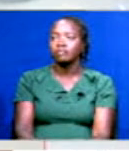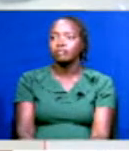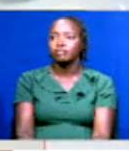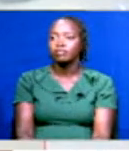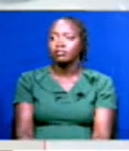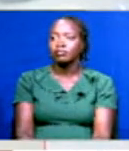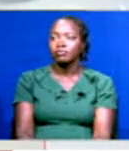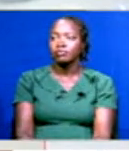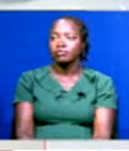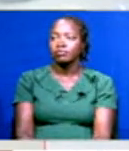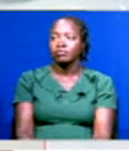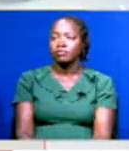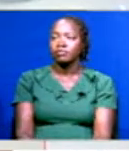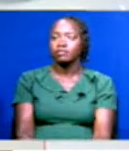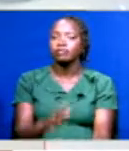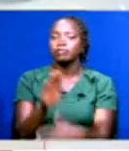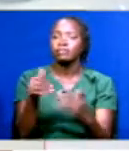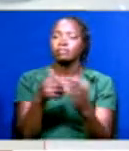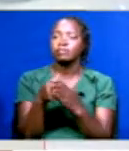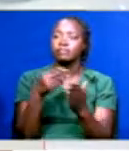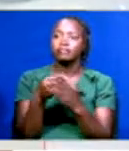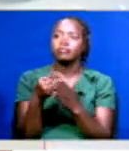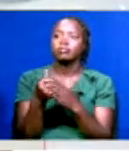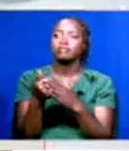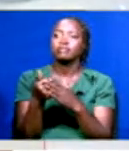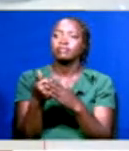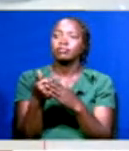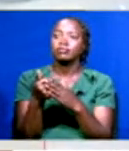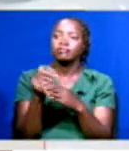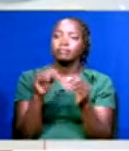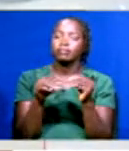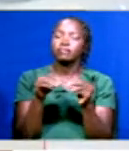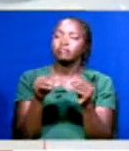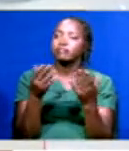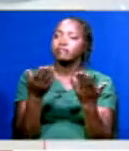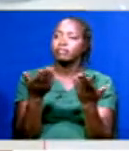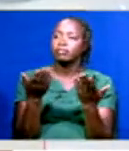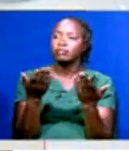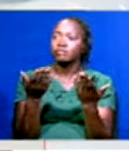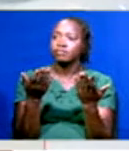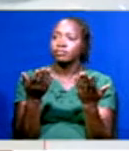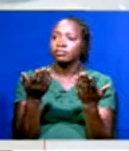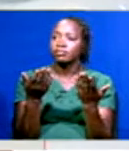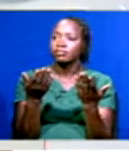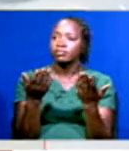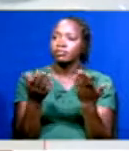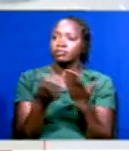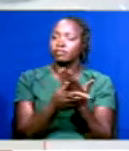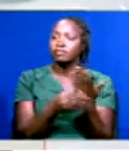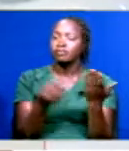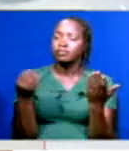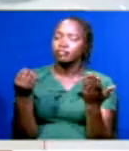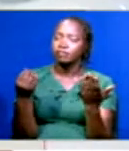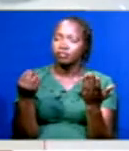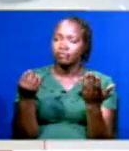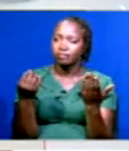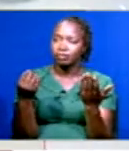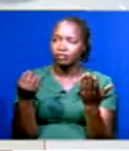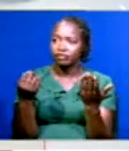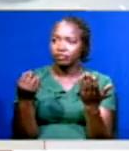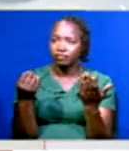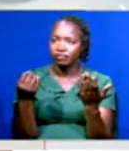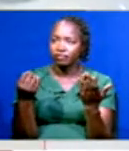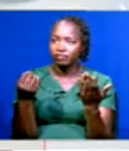Pesa ya Kenya yote, saa ile waliona uchaguzi imeharibika, walibeba na magunia. Hata